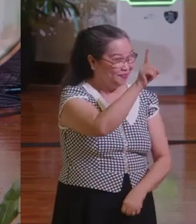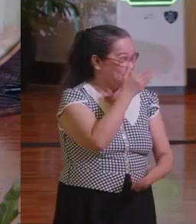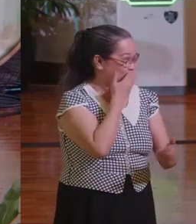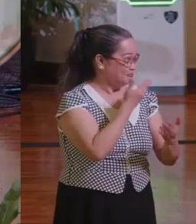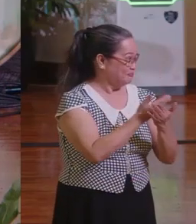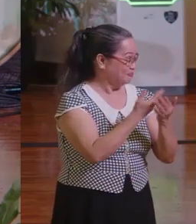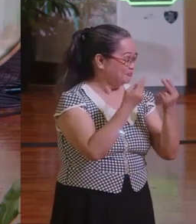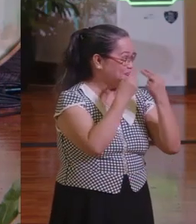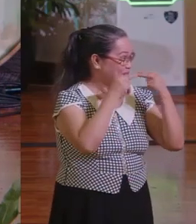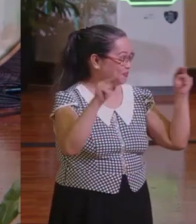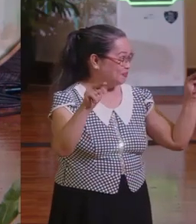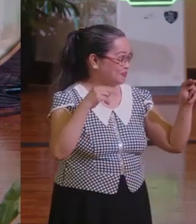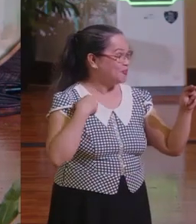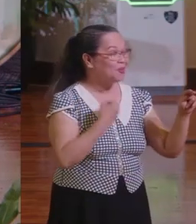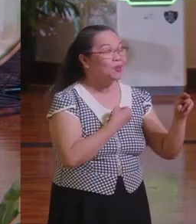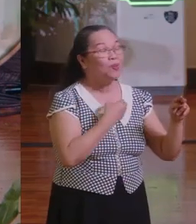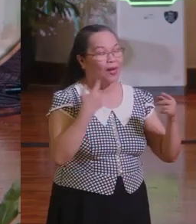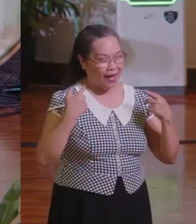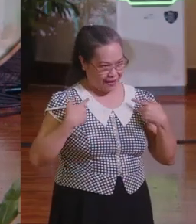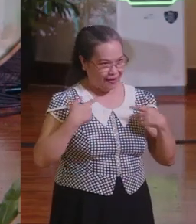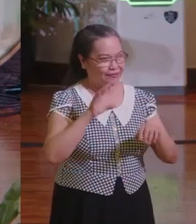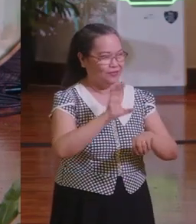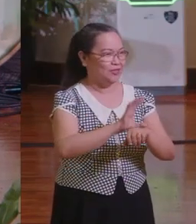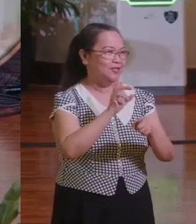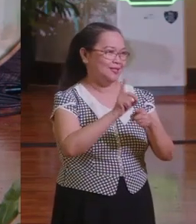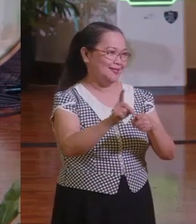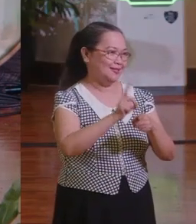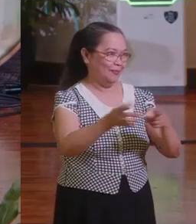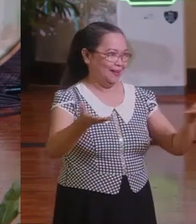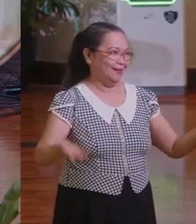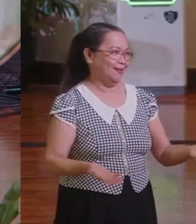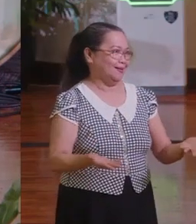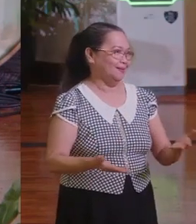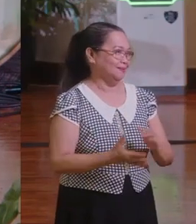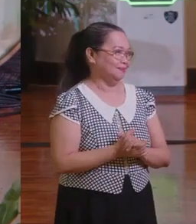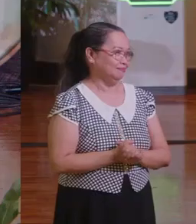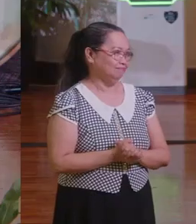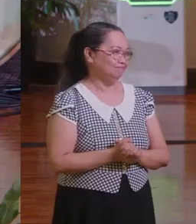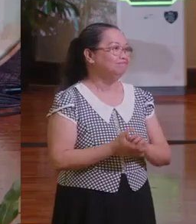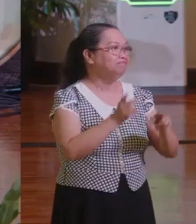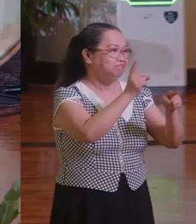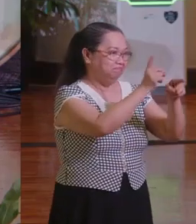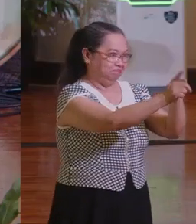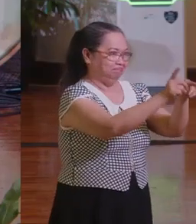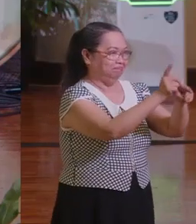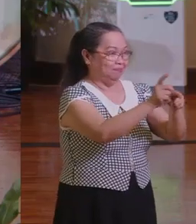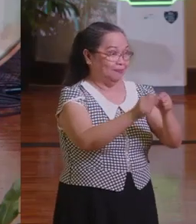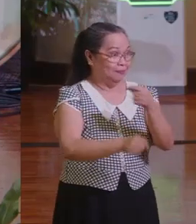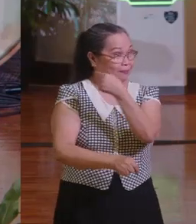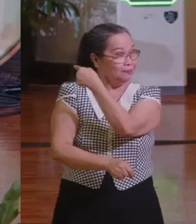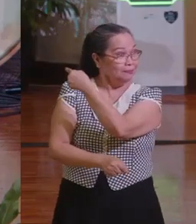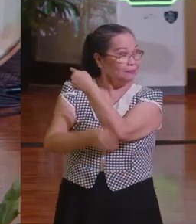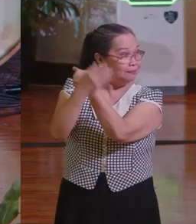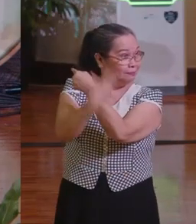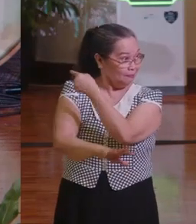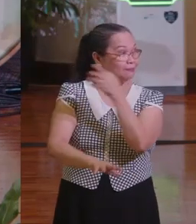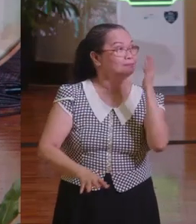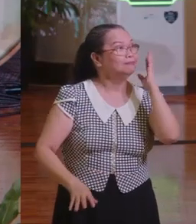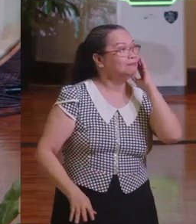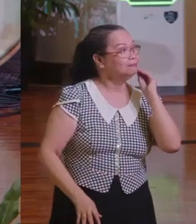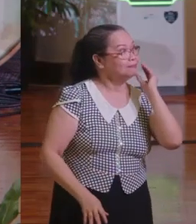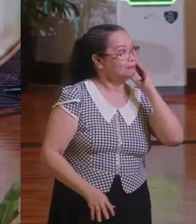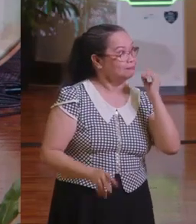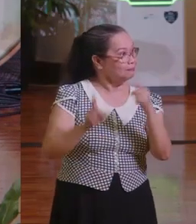po, tayo po ay nag-exercise ng church discipline dito sa ating church. Ako po ay isang naging beneficiary